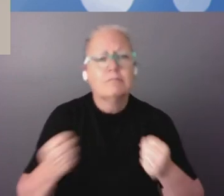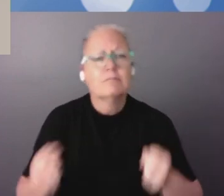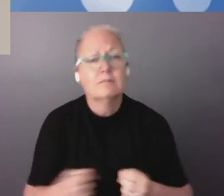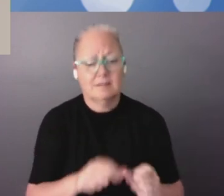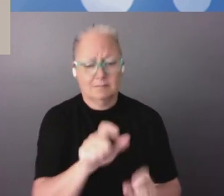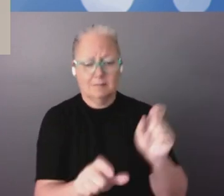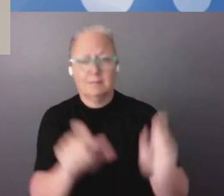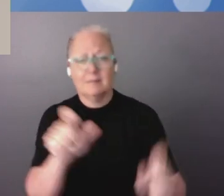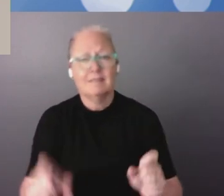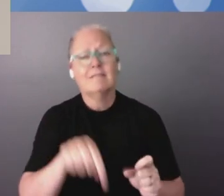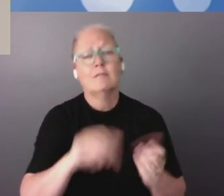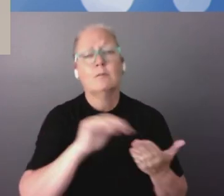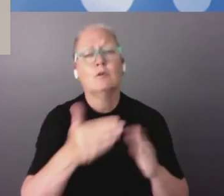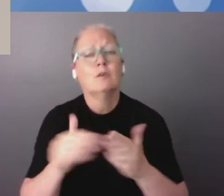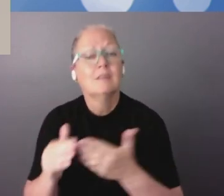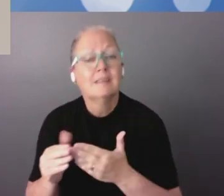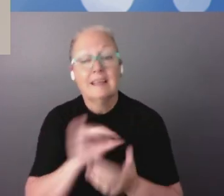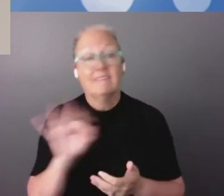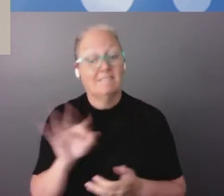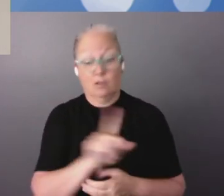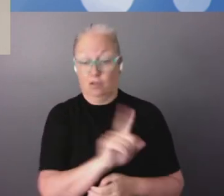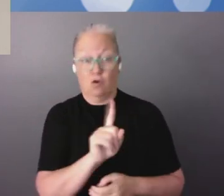Это был тот импульс, благодаря которому